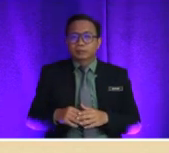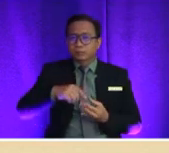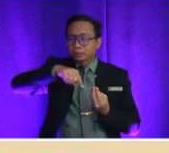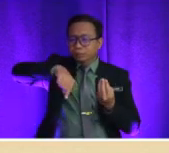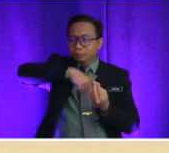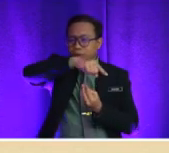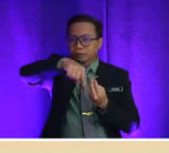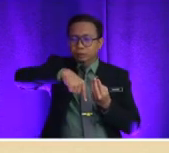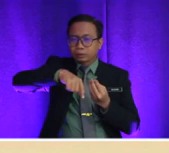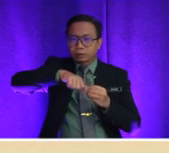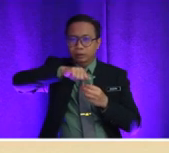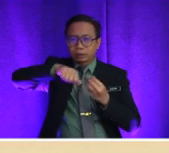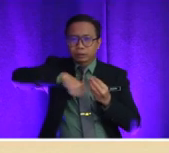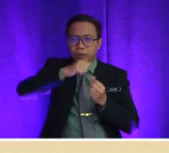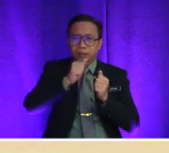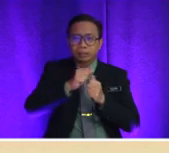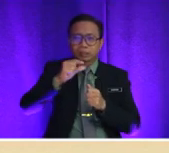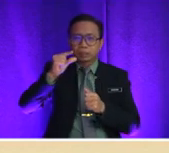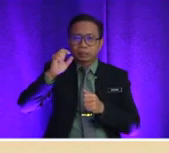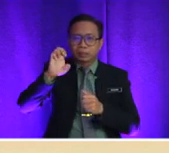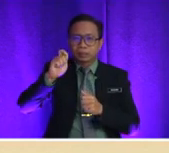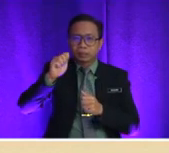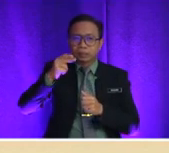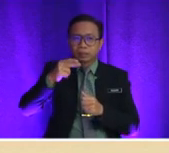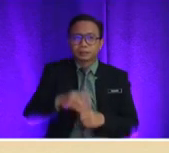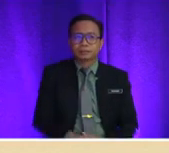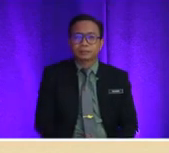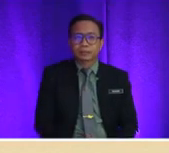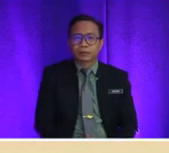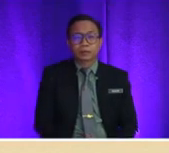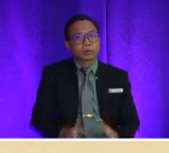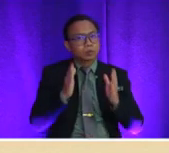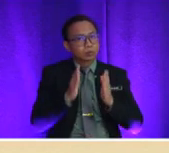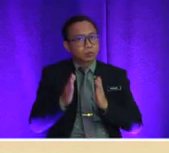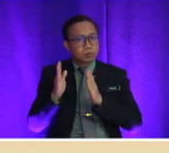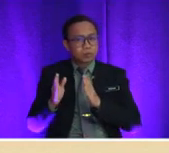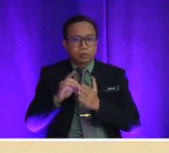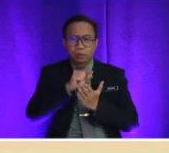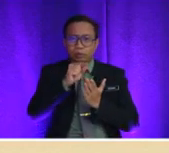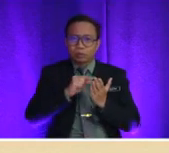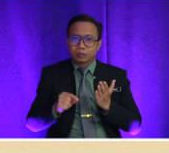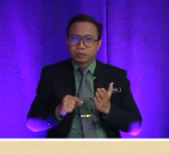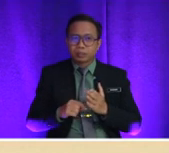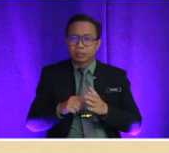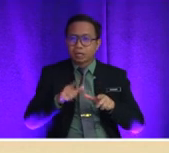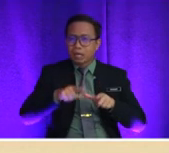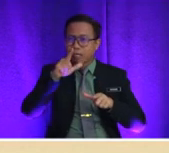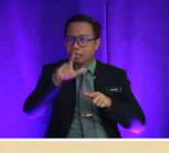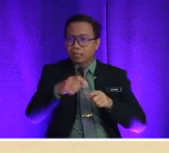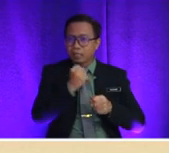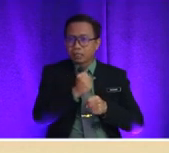dan mengikatnya dengan gelang getah ini adalah jadwal Susun dan tuliskan langkah